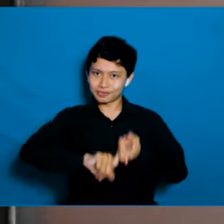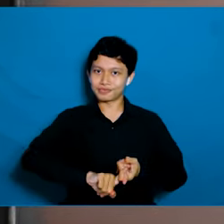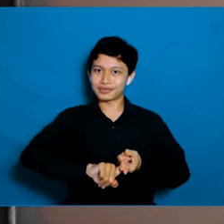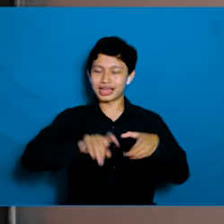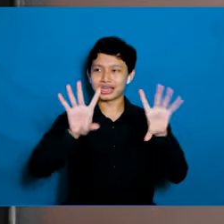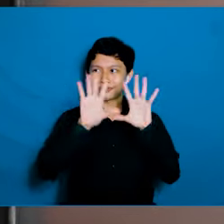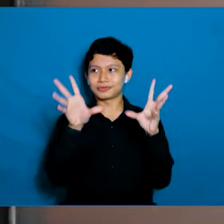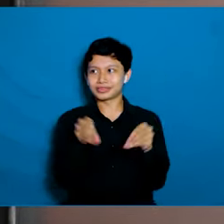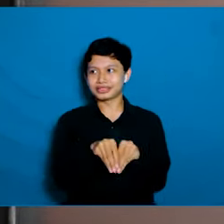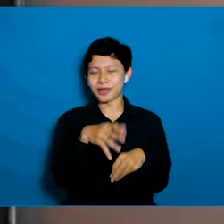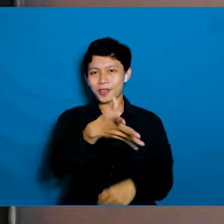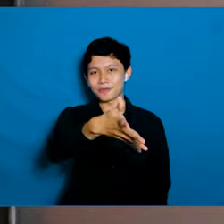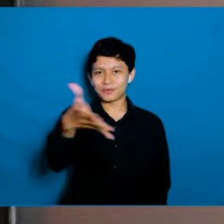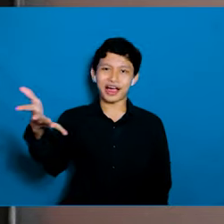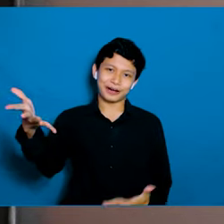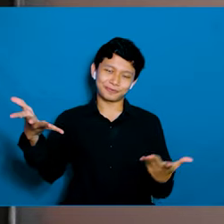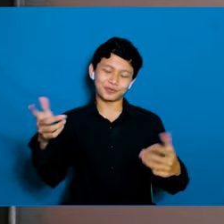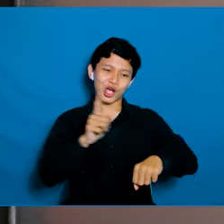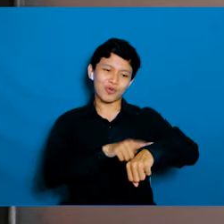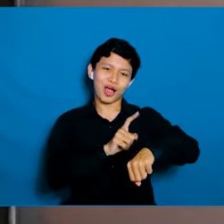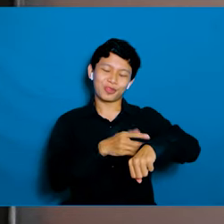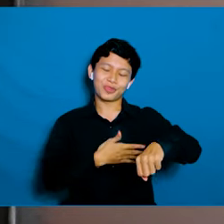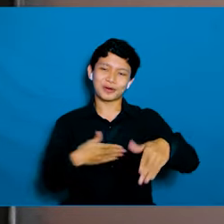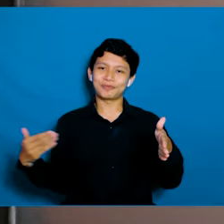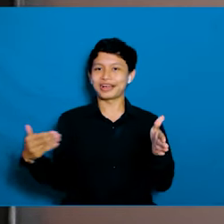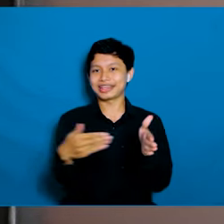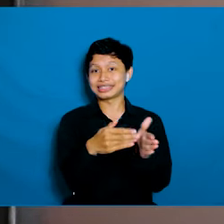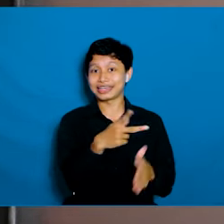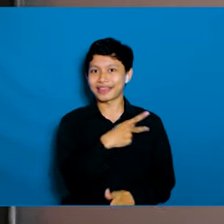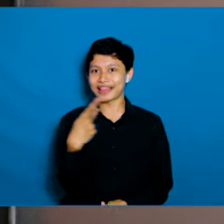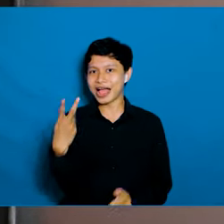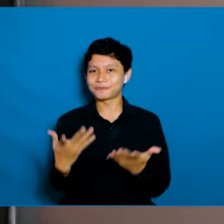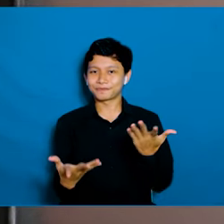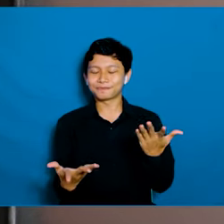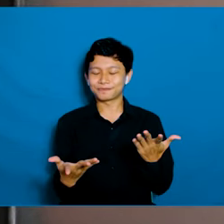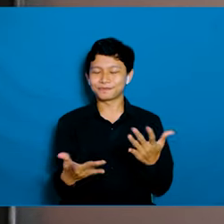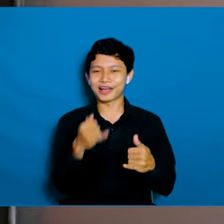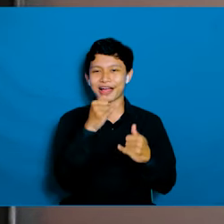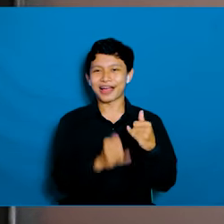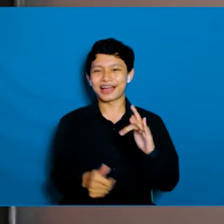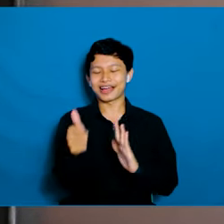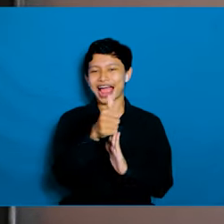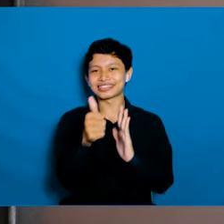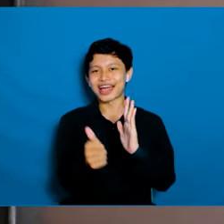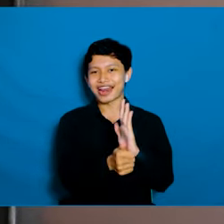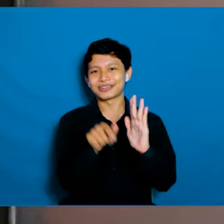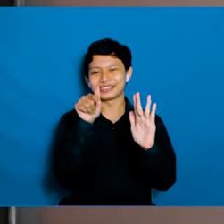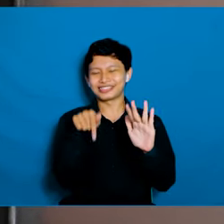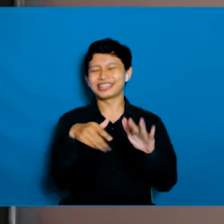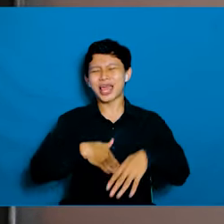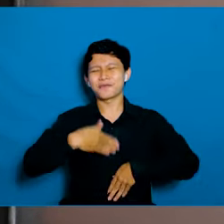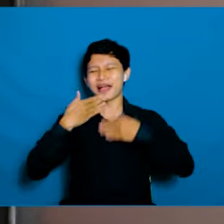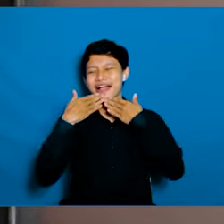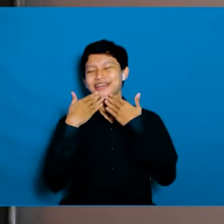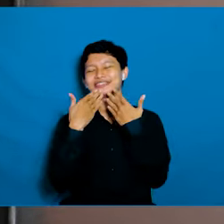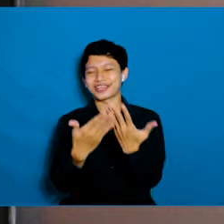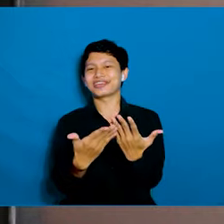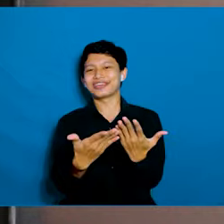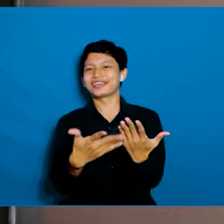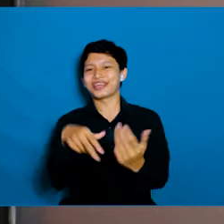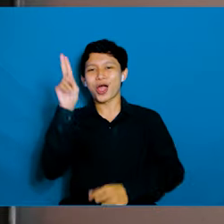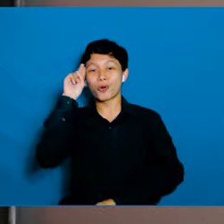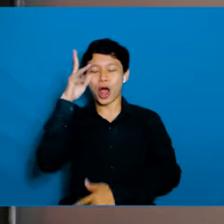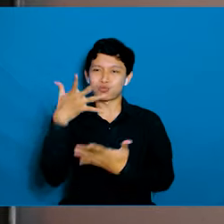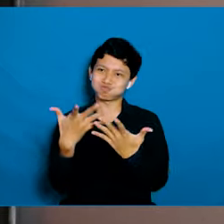Sobat inklusi, waktu sudah membatasi kita. Kita sudah sampai di penghujung acara. Terima kasih